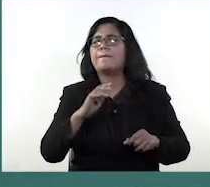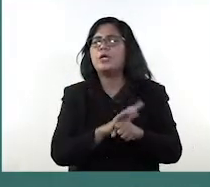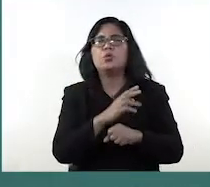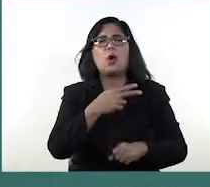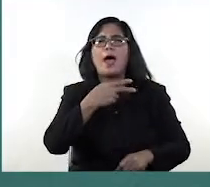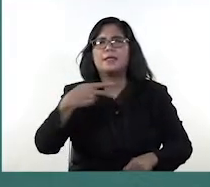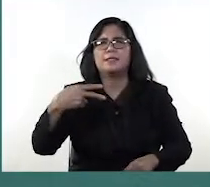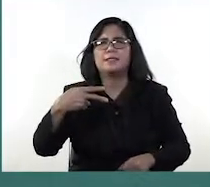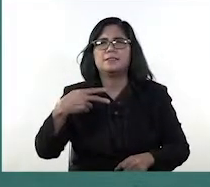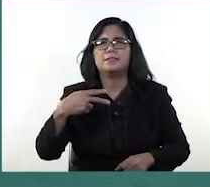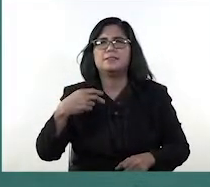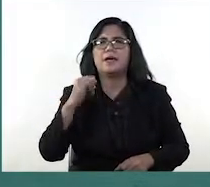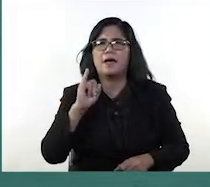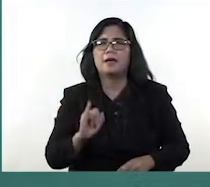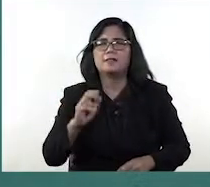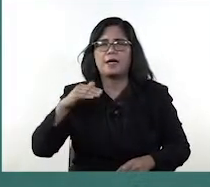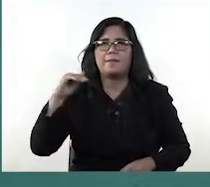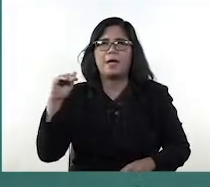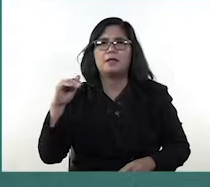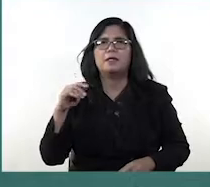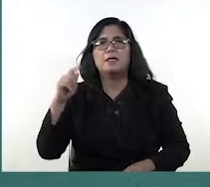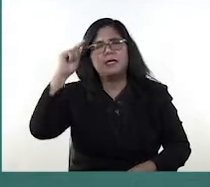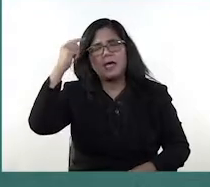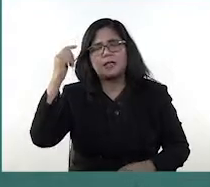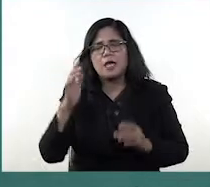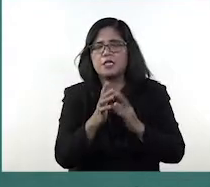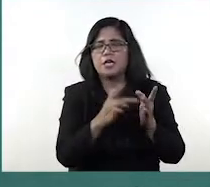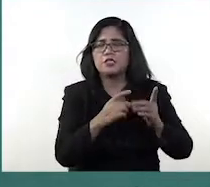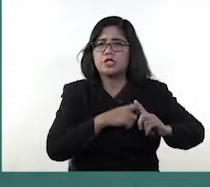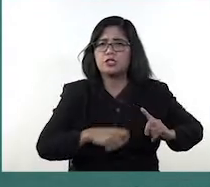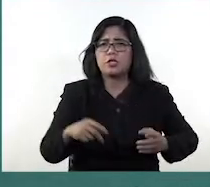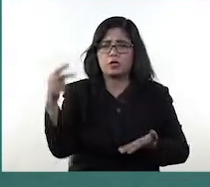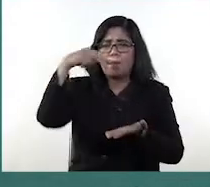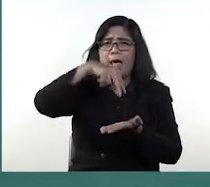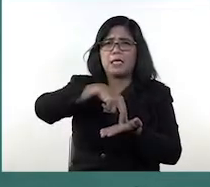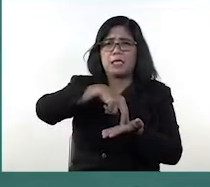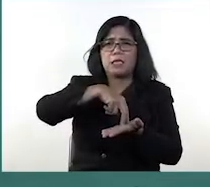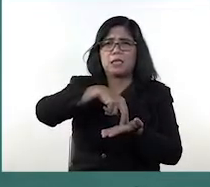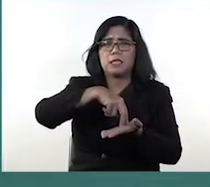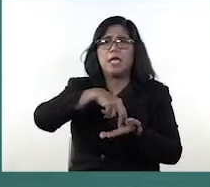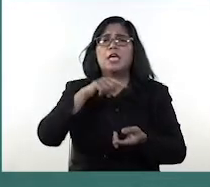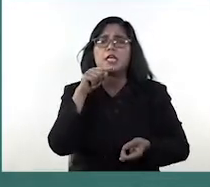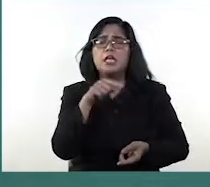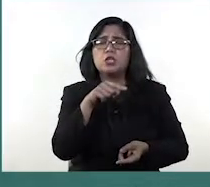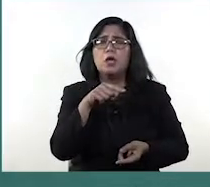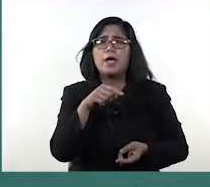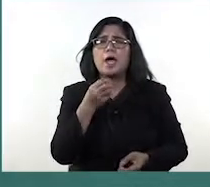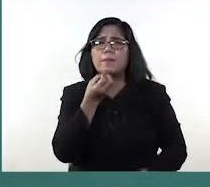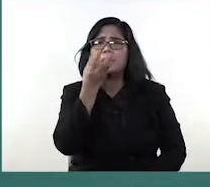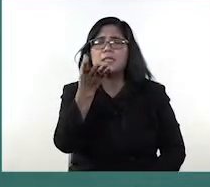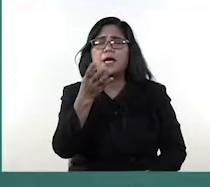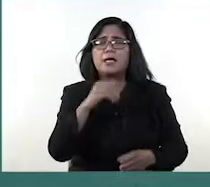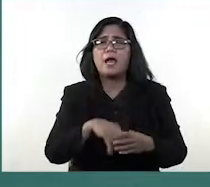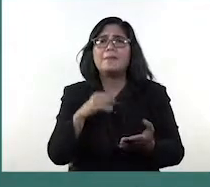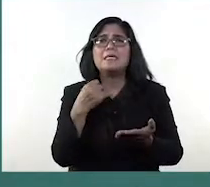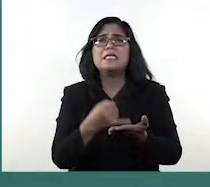ini Hai Yesus Kristus yang telah bangkit dari antara orang mati atau dilahirkan sebagai seorang Daud itulah yang kuberitakan dalam